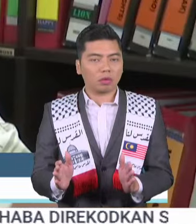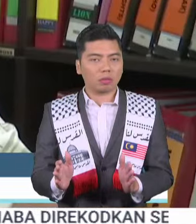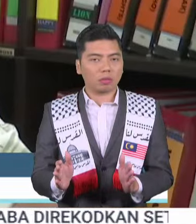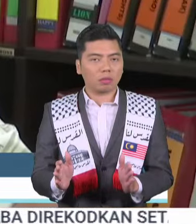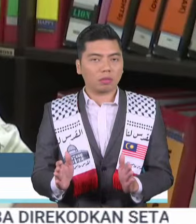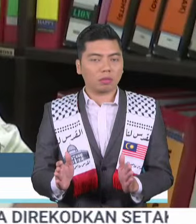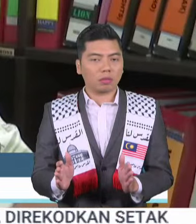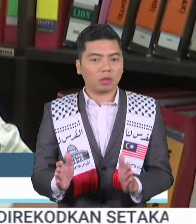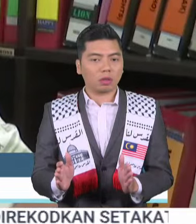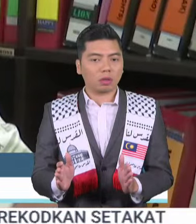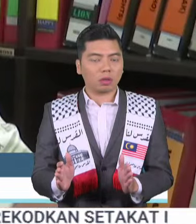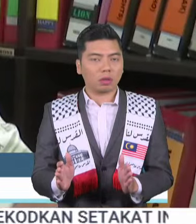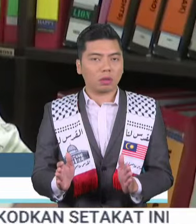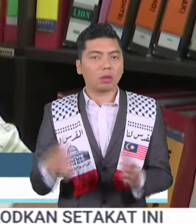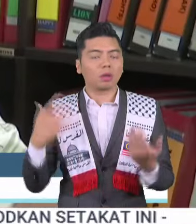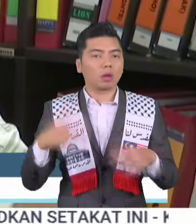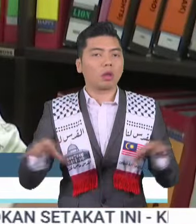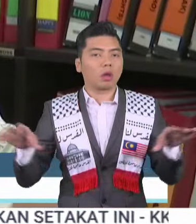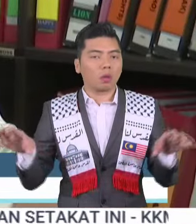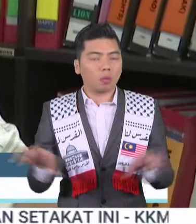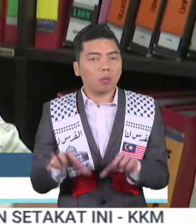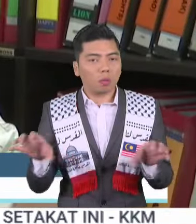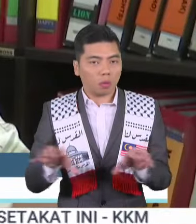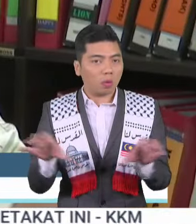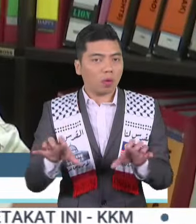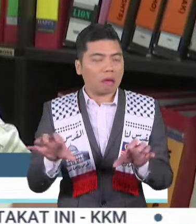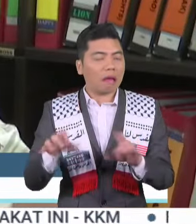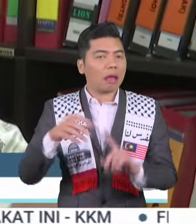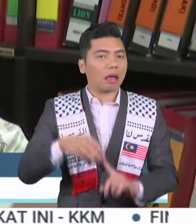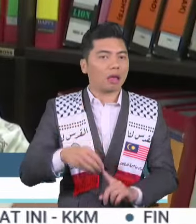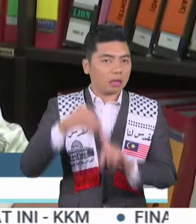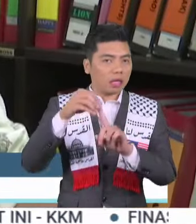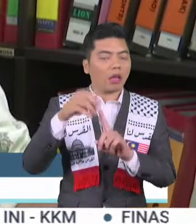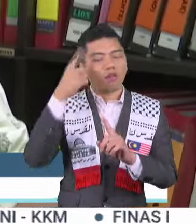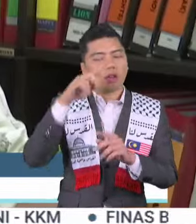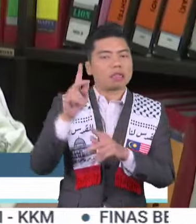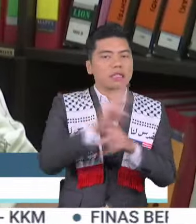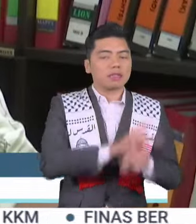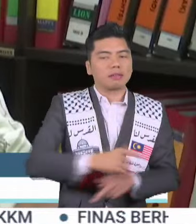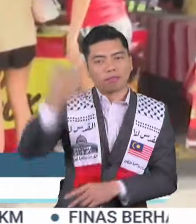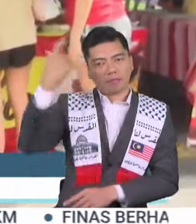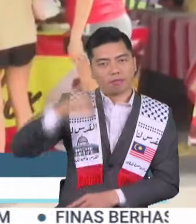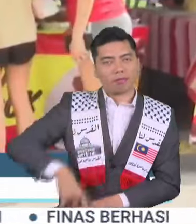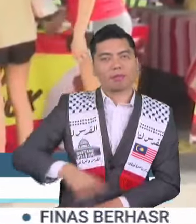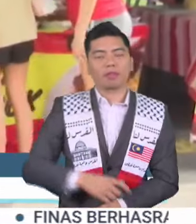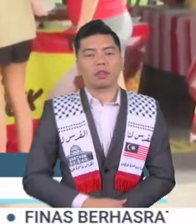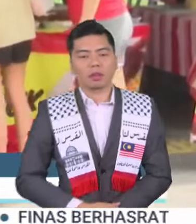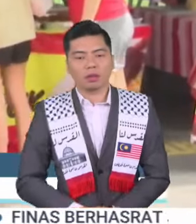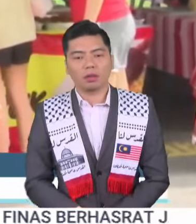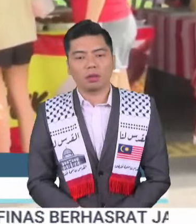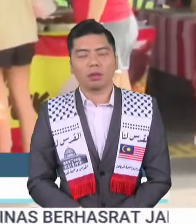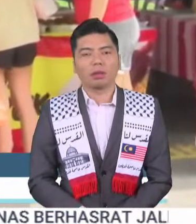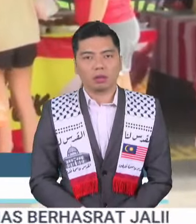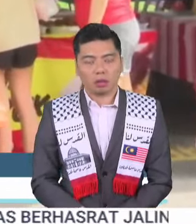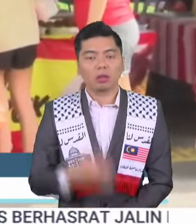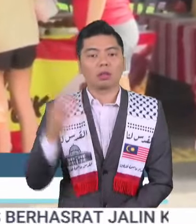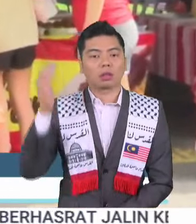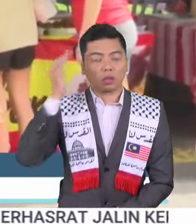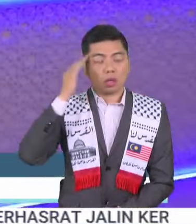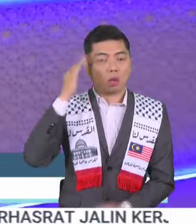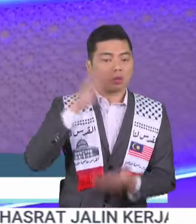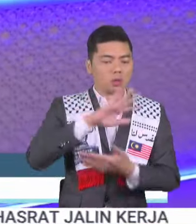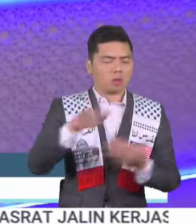yang ditujukan pada pengguna untuk perlindungan diri sendiri. Dengan mengetahui kesemua